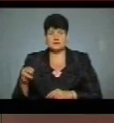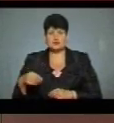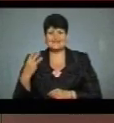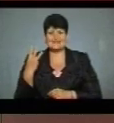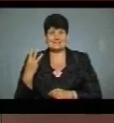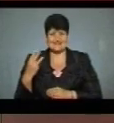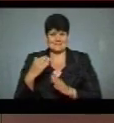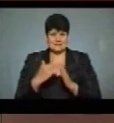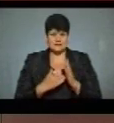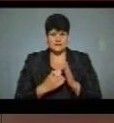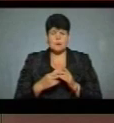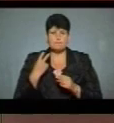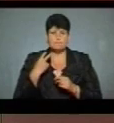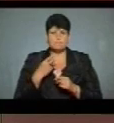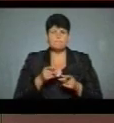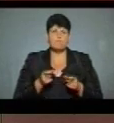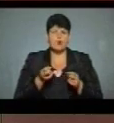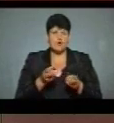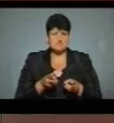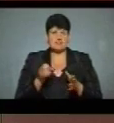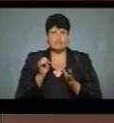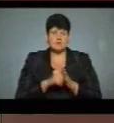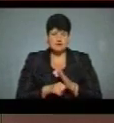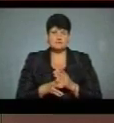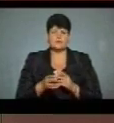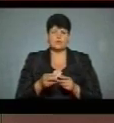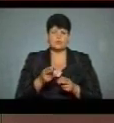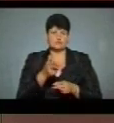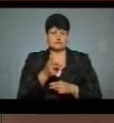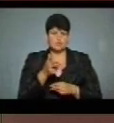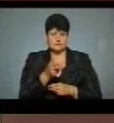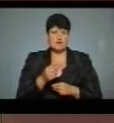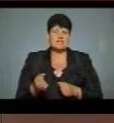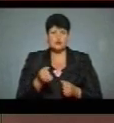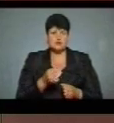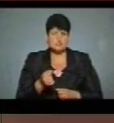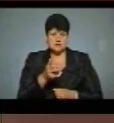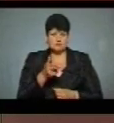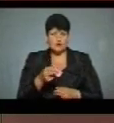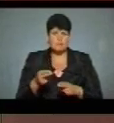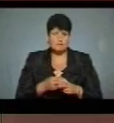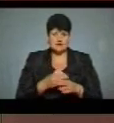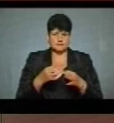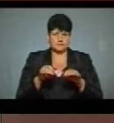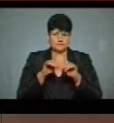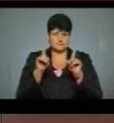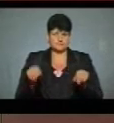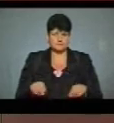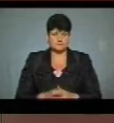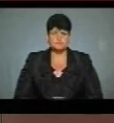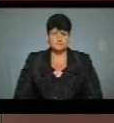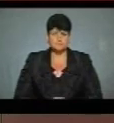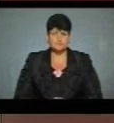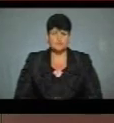3 статті – погроза вбивством, хуліганство із застосування вогнепальної зброї і носіння вогнепальної зброї без передбаченого законодавством